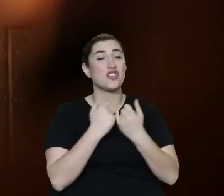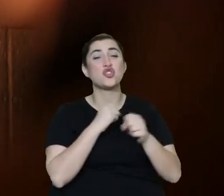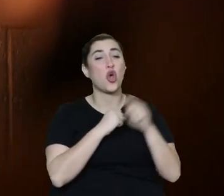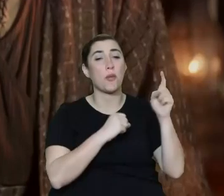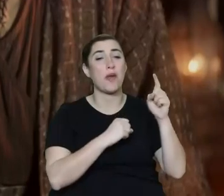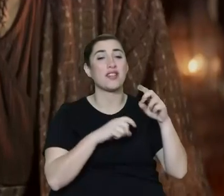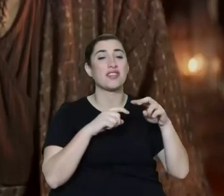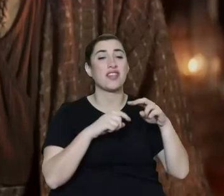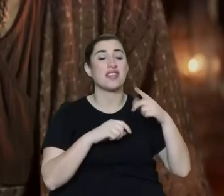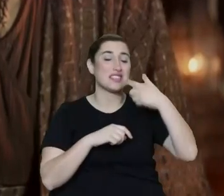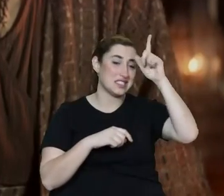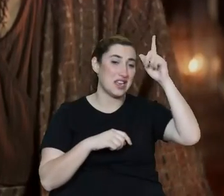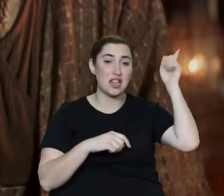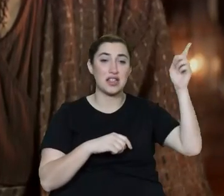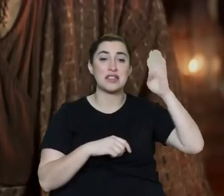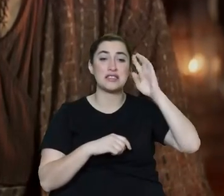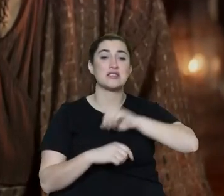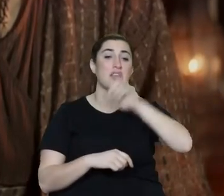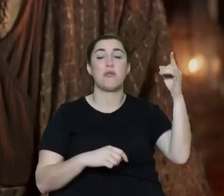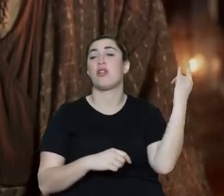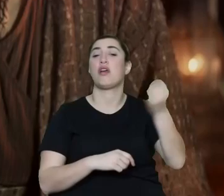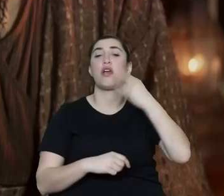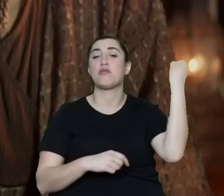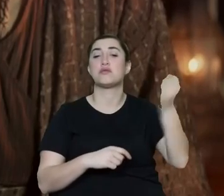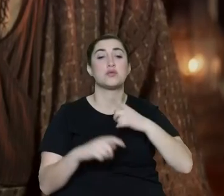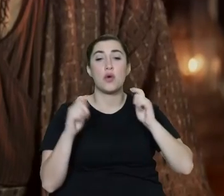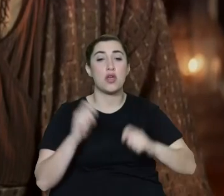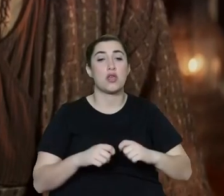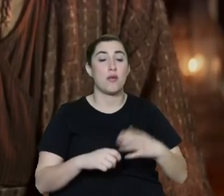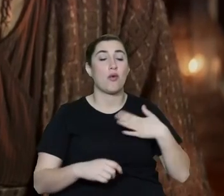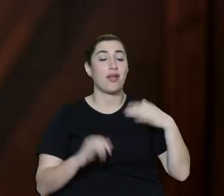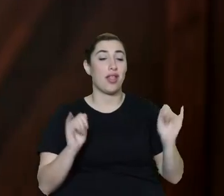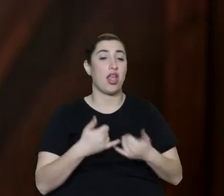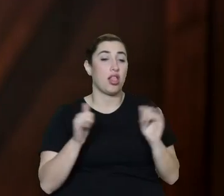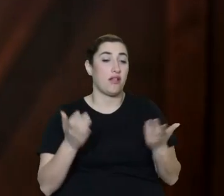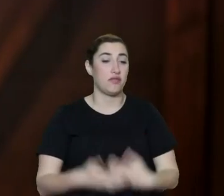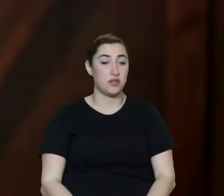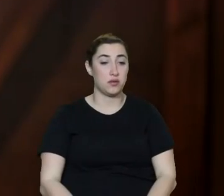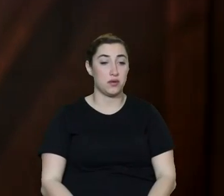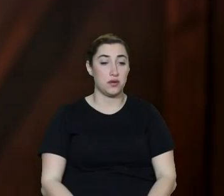de Acemistan'dan Konstantiniyye'ye gezer, tozar, gönlünü eğler.